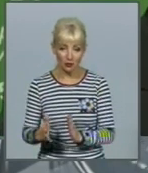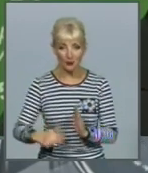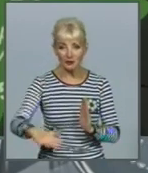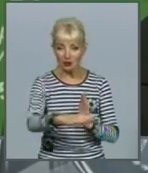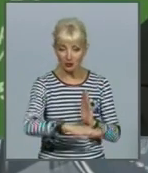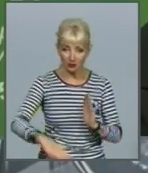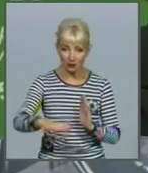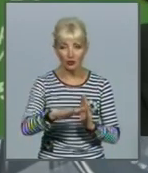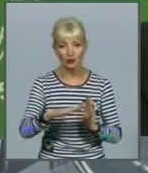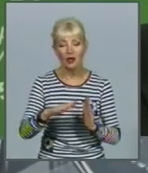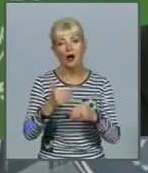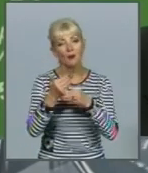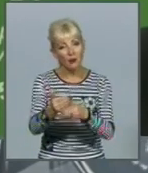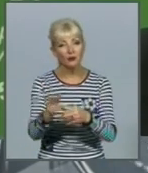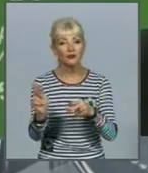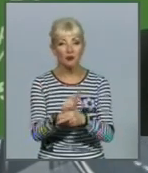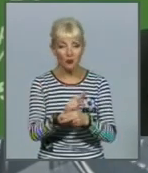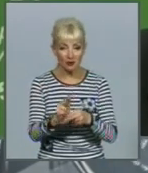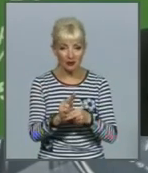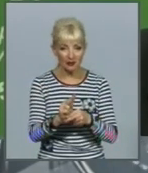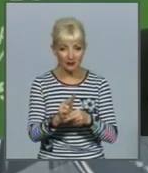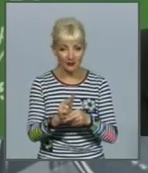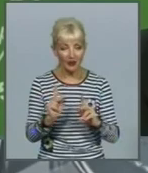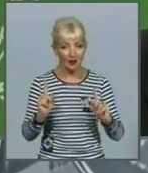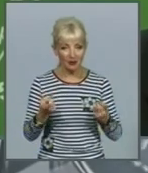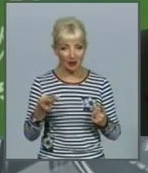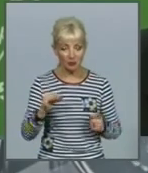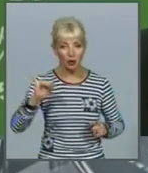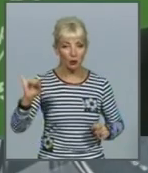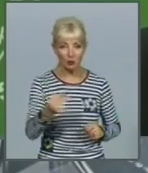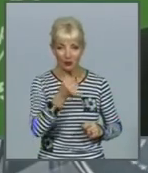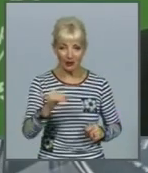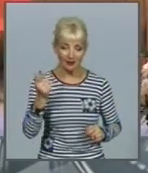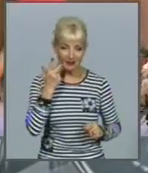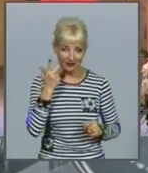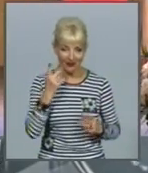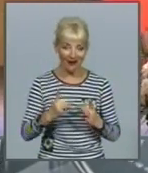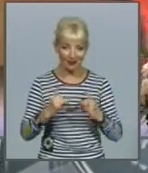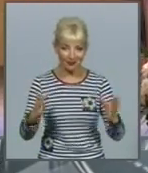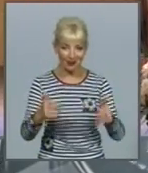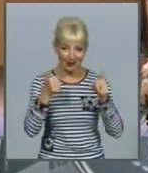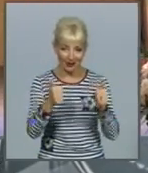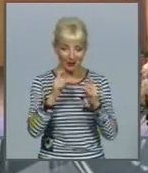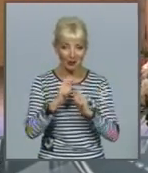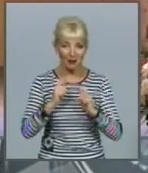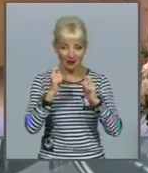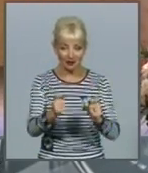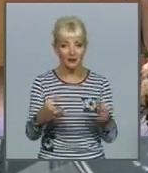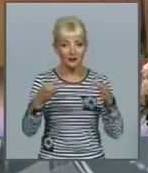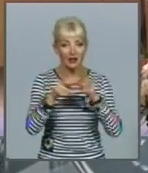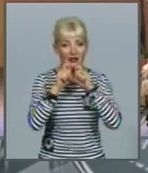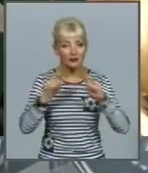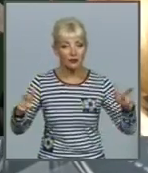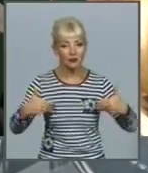в ремонтах, бо ювілеї завжди відзначаються хорошими подарунками. Колектив школи привітав перший